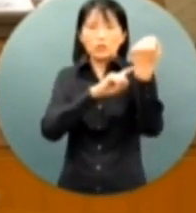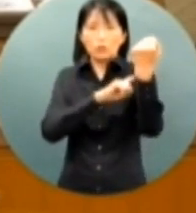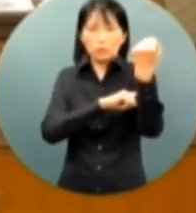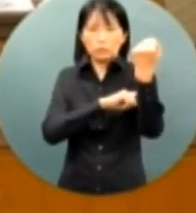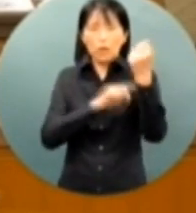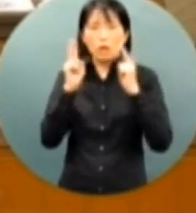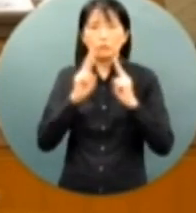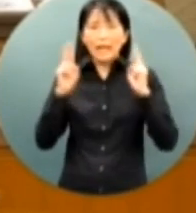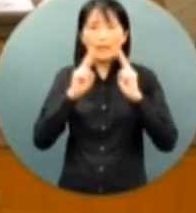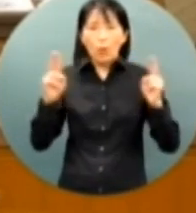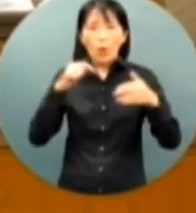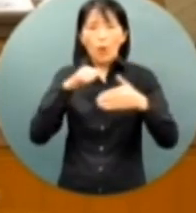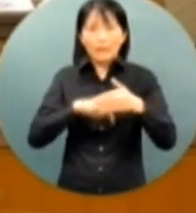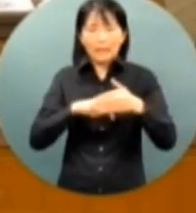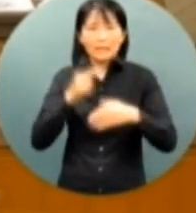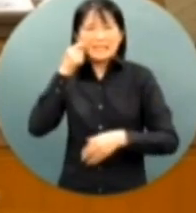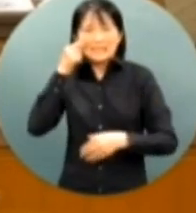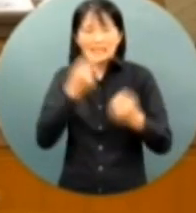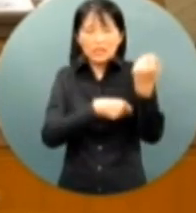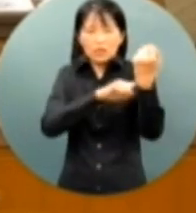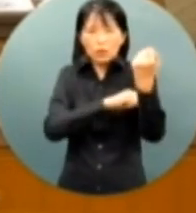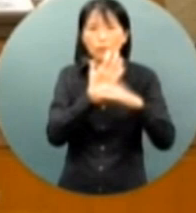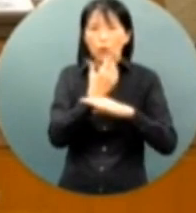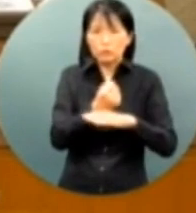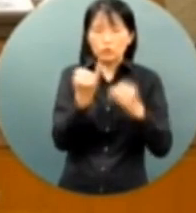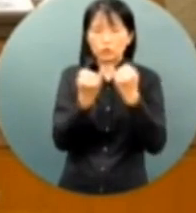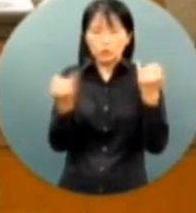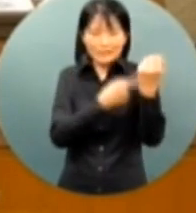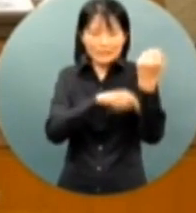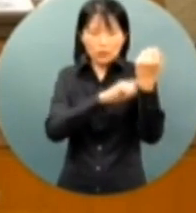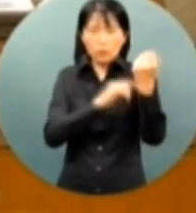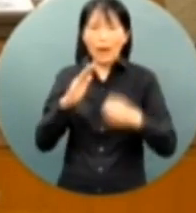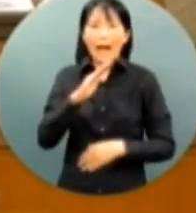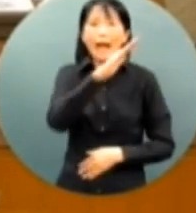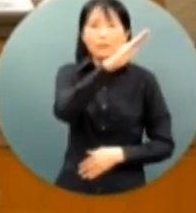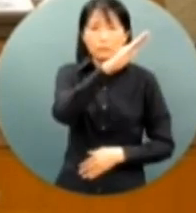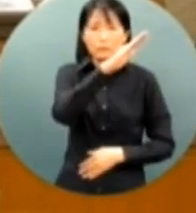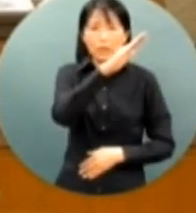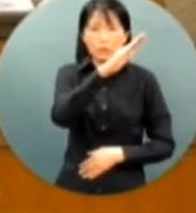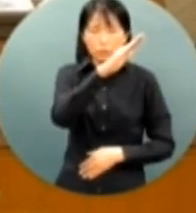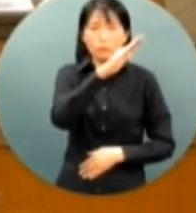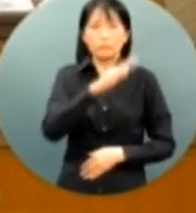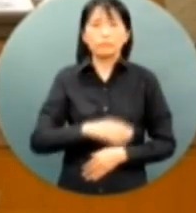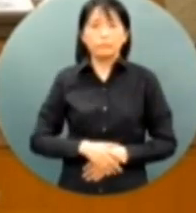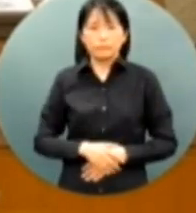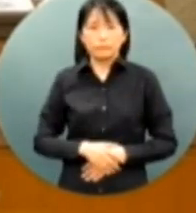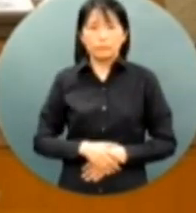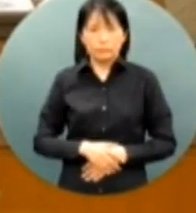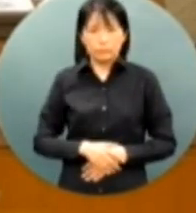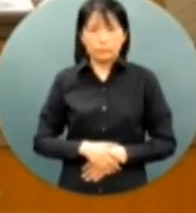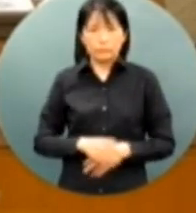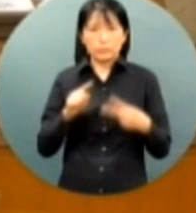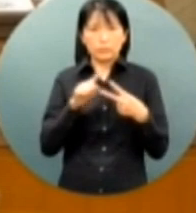詞の中に、筋力もつくし女子力も上がると、そのように、対の関係にあ